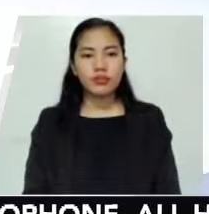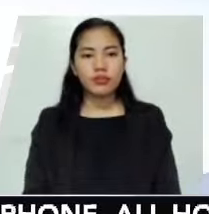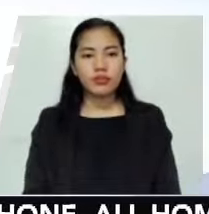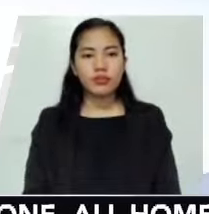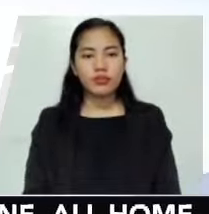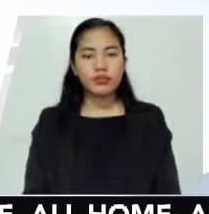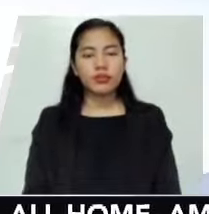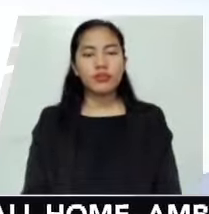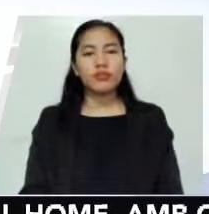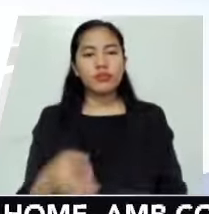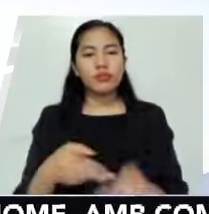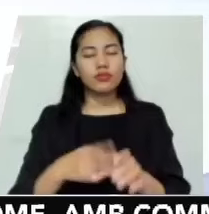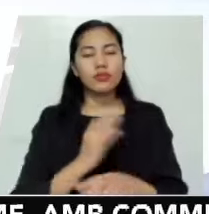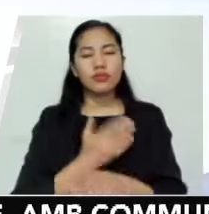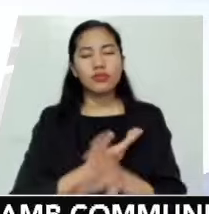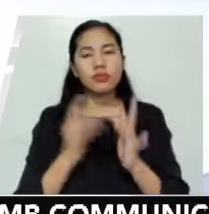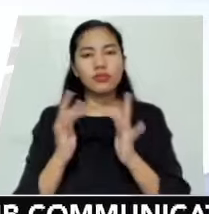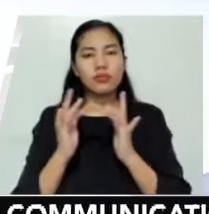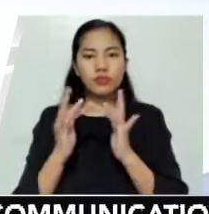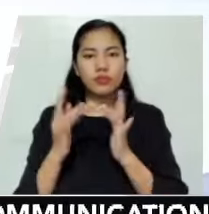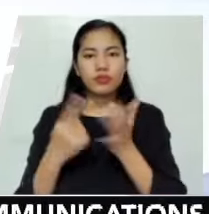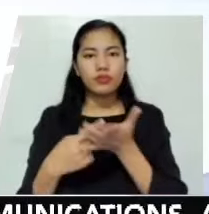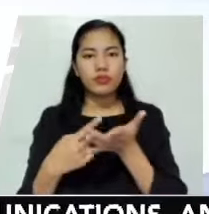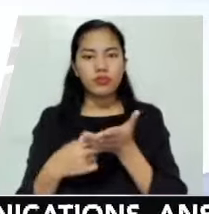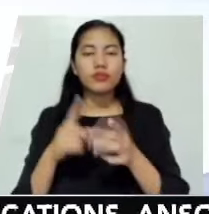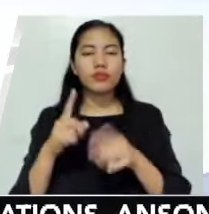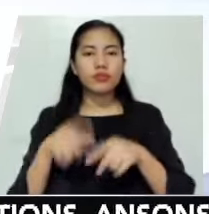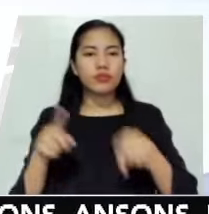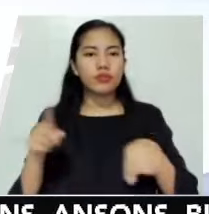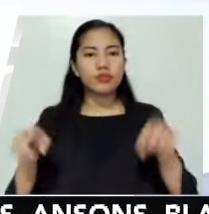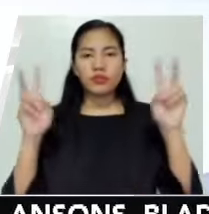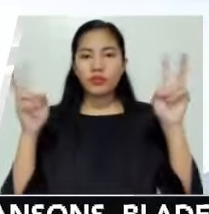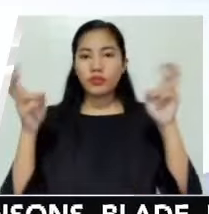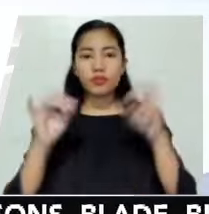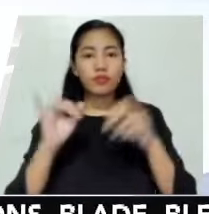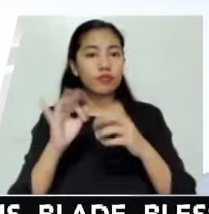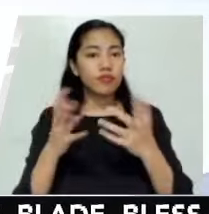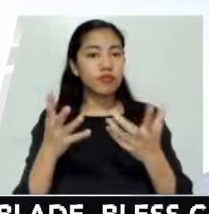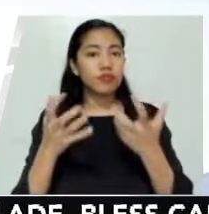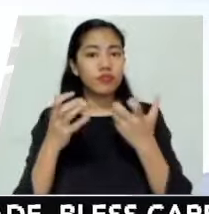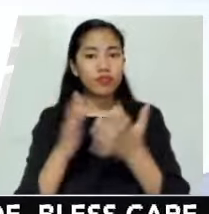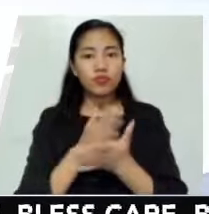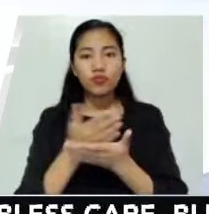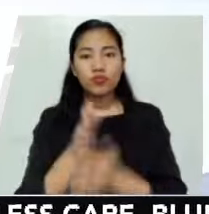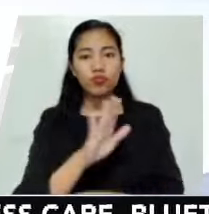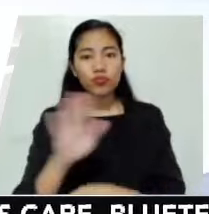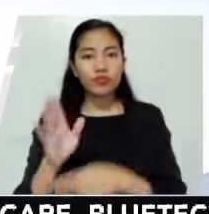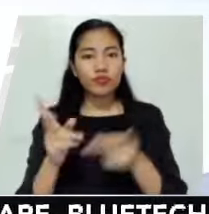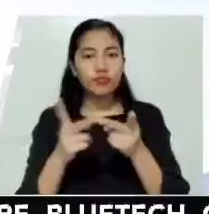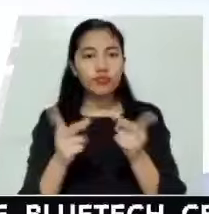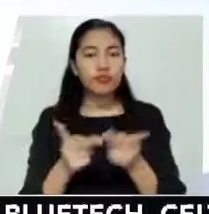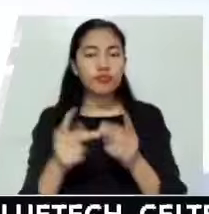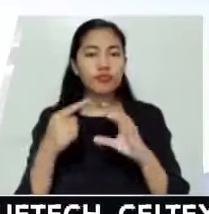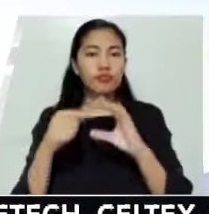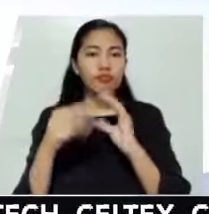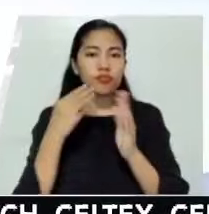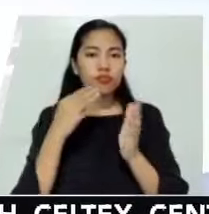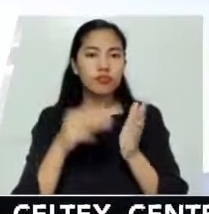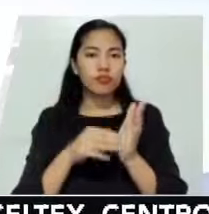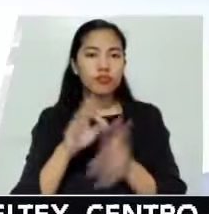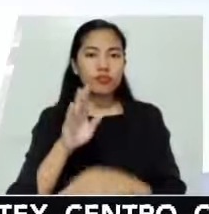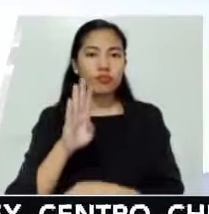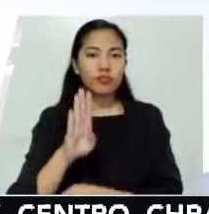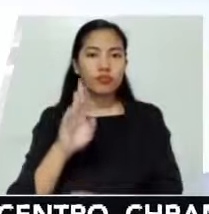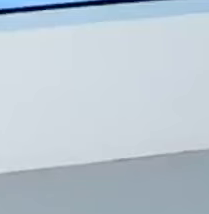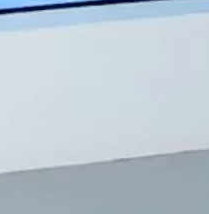aming online talakayan sa iba't ibang issue. At kung may mga naisin po kayong maibalita sa inyong lugar, mag-PM lamang sa Facebook page ng